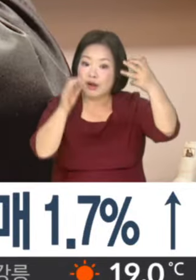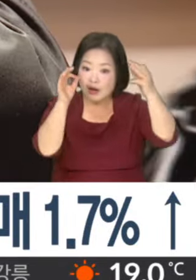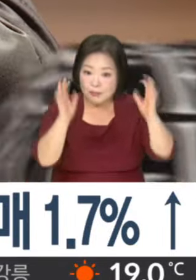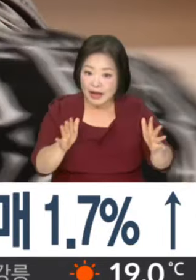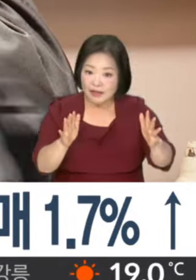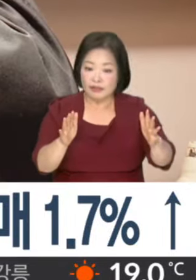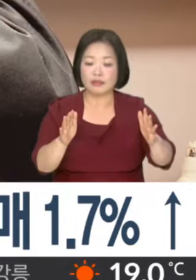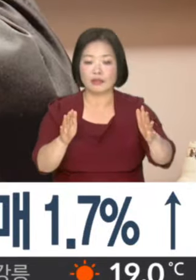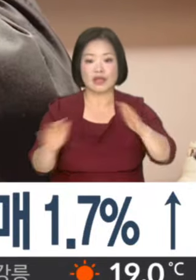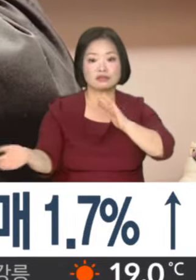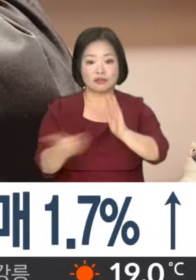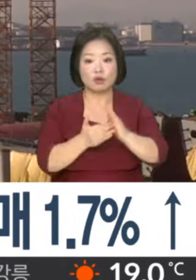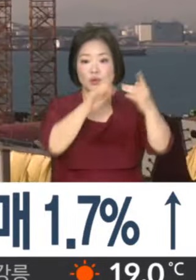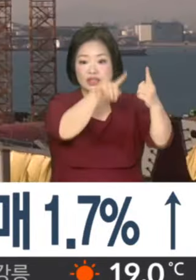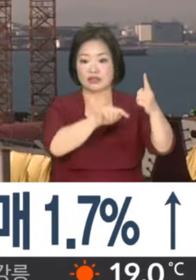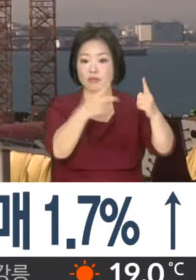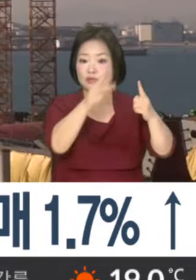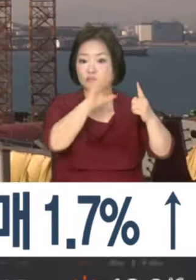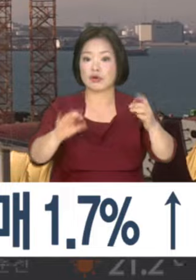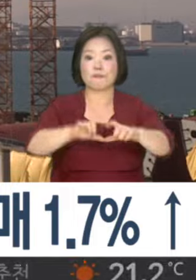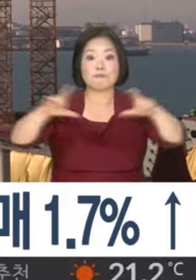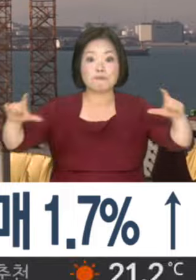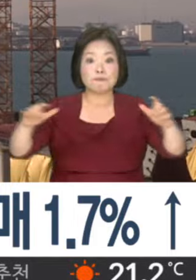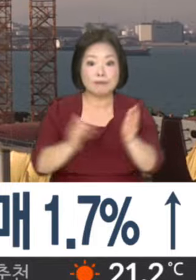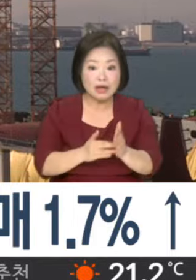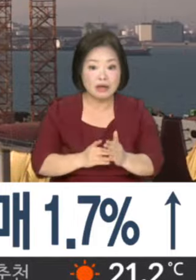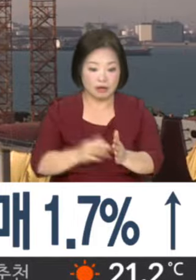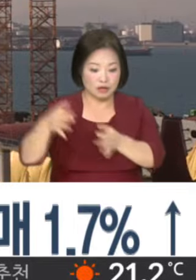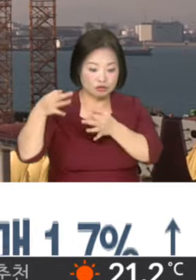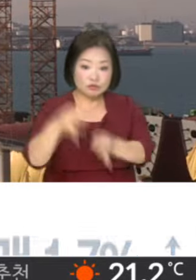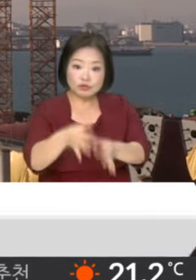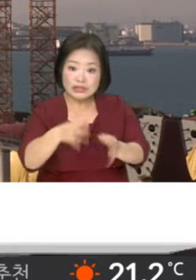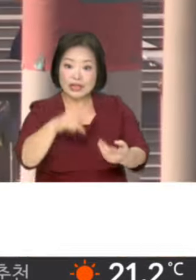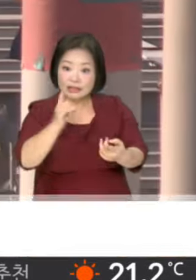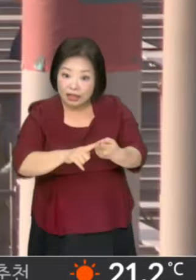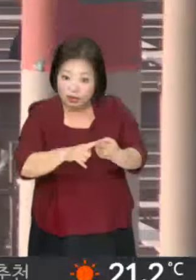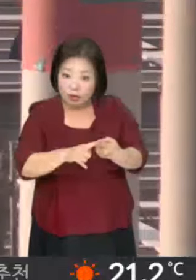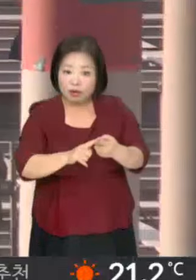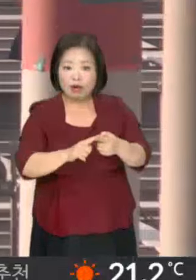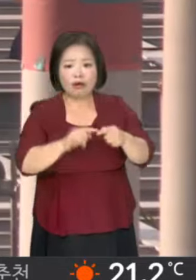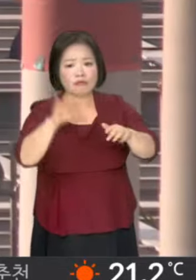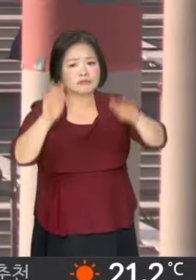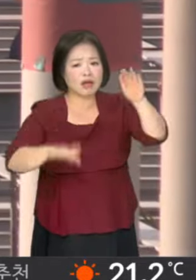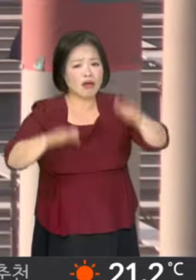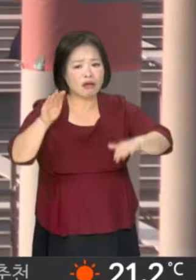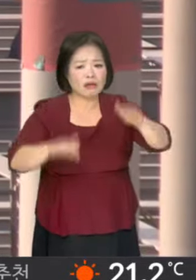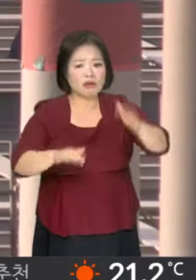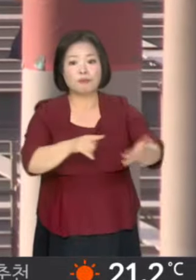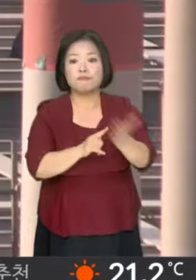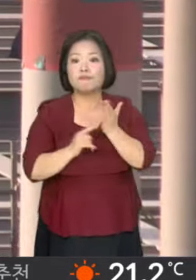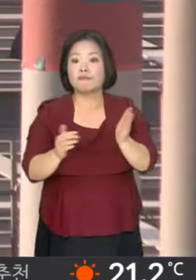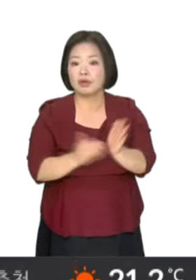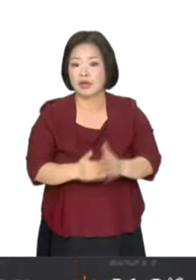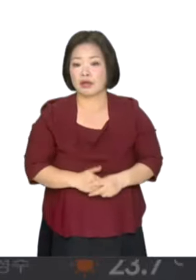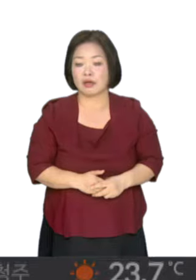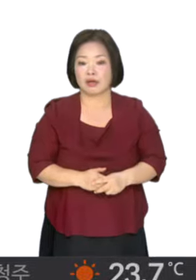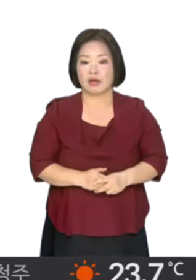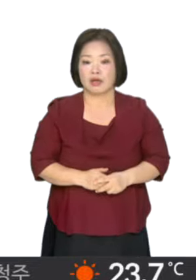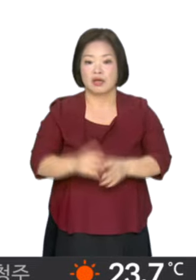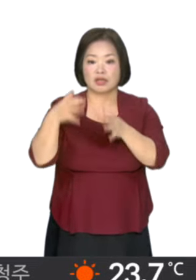증가폭을 기록했습니다 하지만 투자는 생산 소비와 다른 온도차를 보였습니다